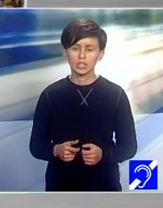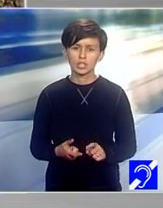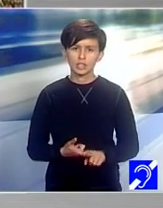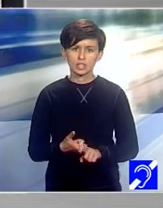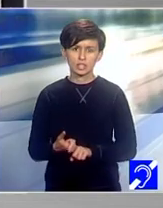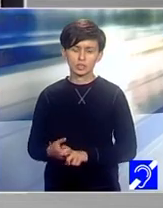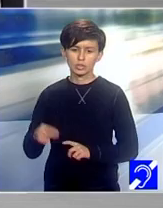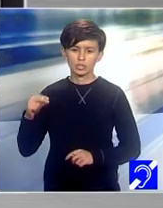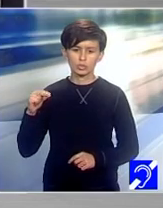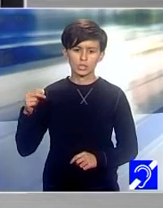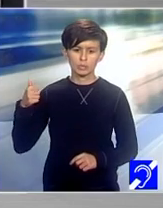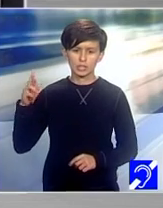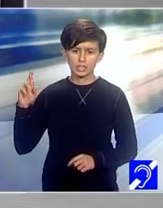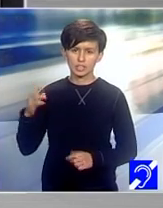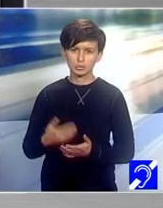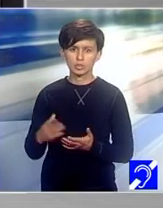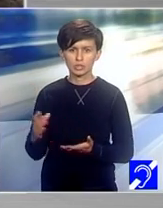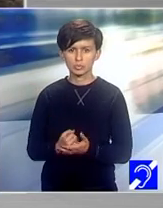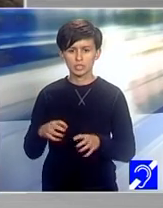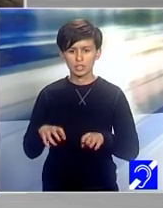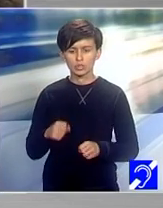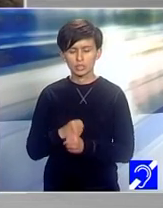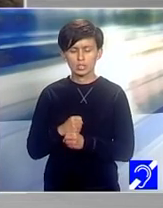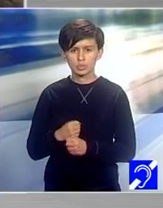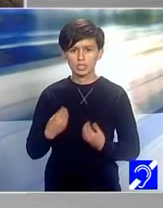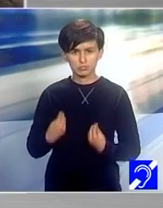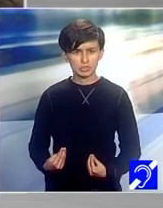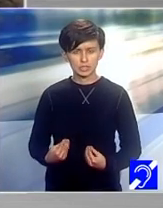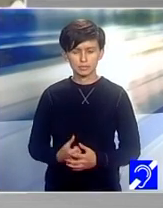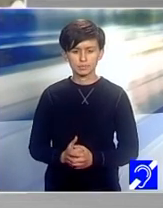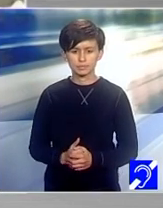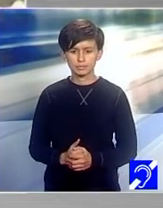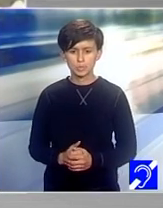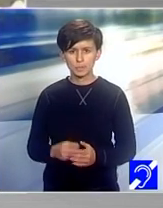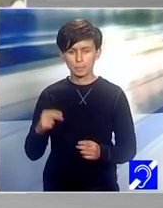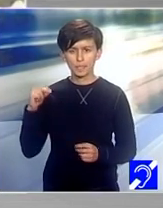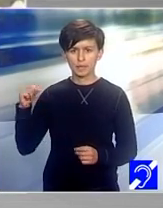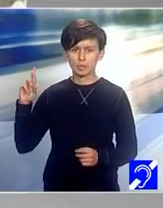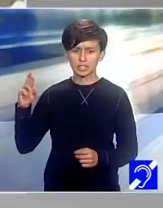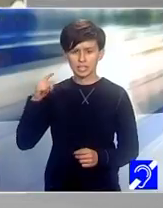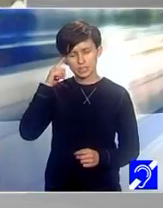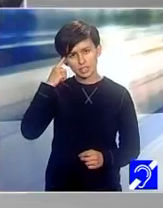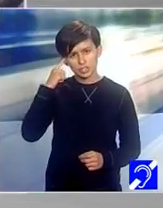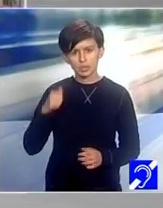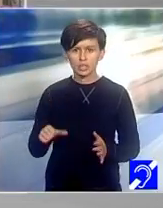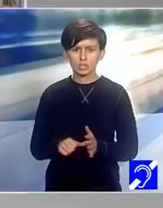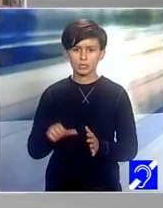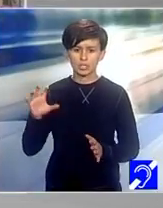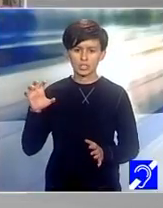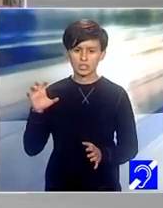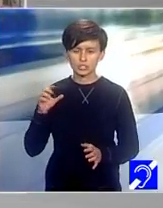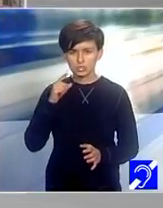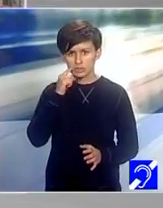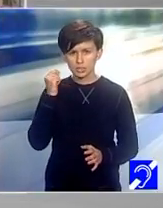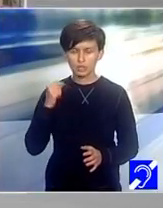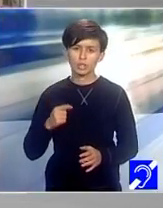obținerea unor locuri de muncă decente. Este într-adevăr o miză. La Patarât știm bine, 1500 de oameni stau în